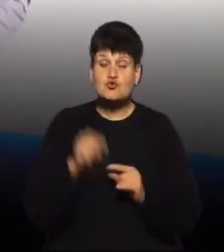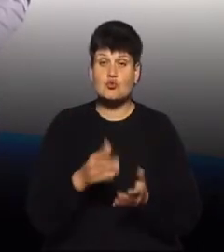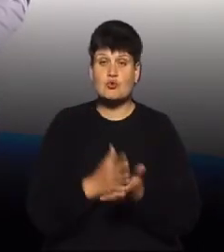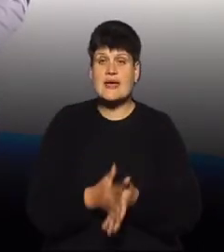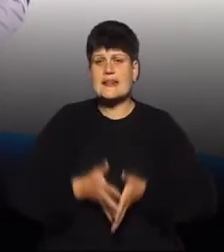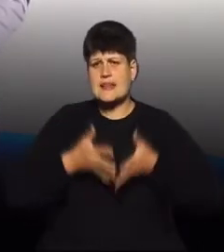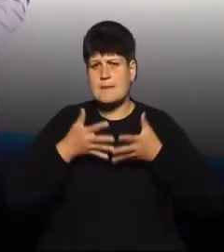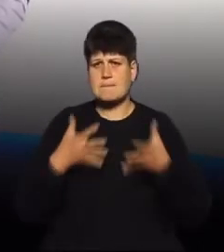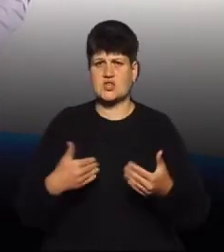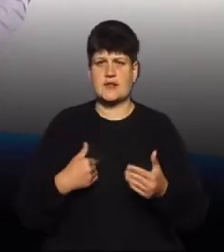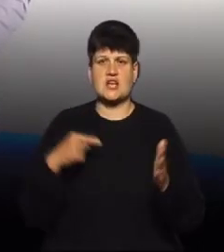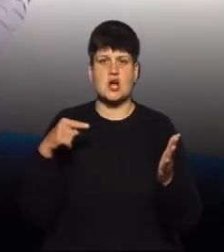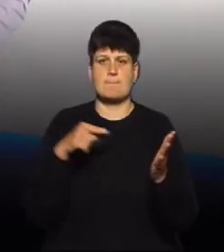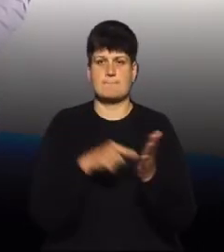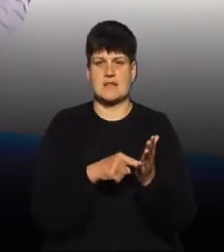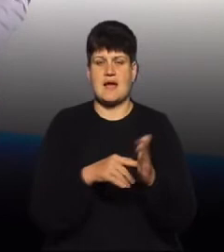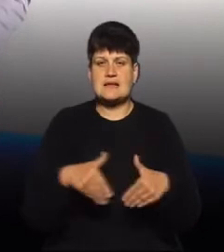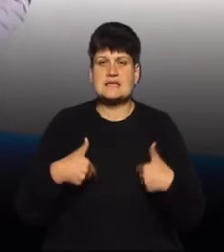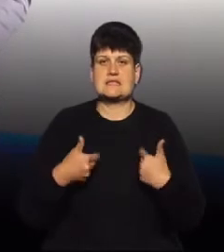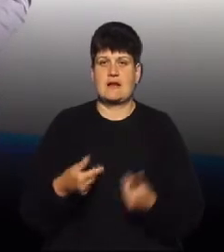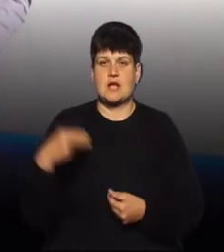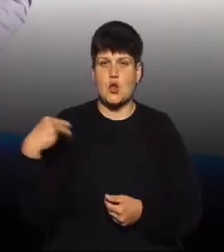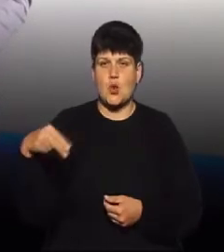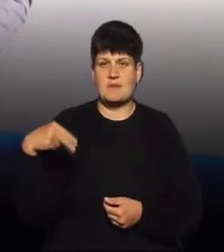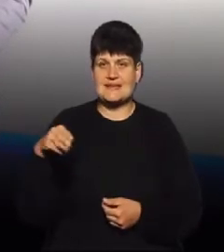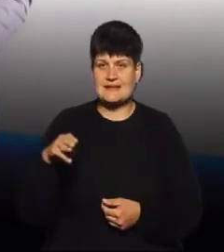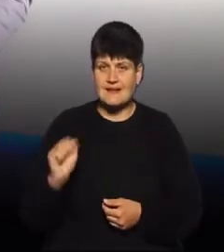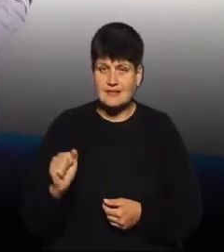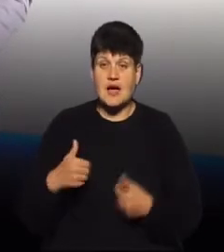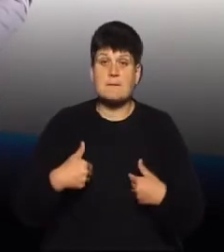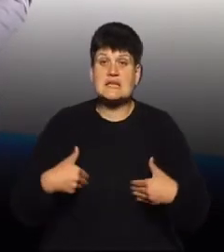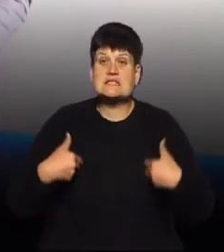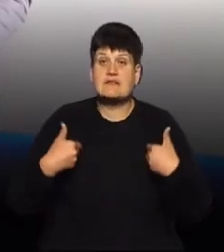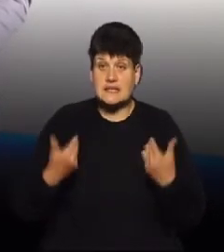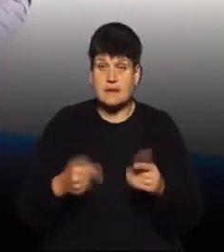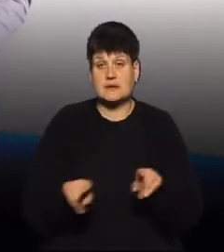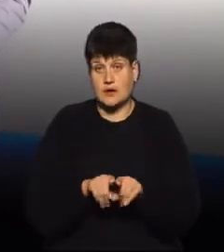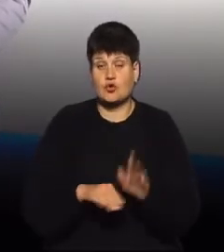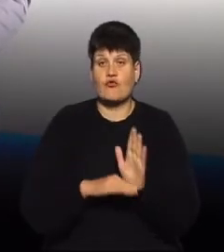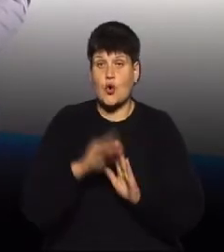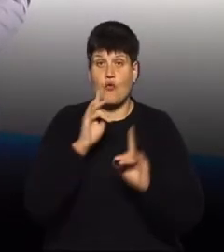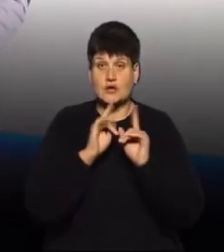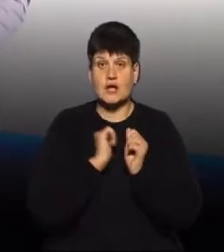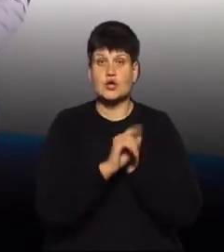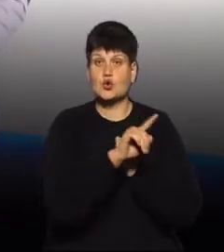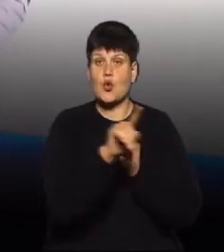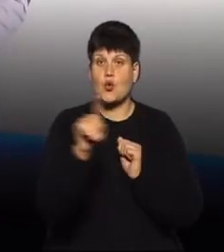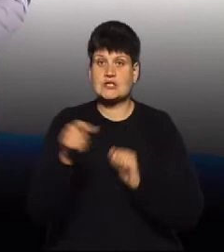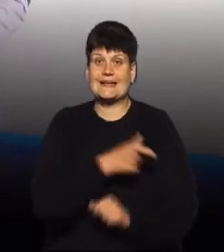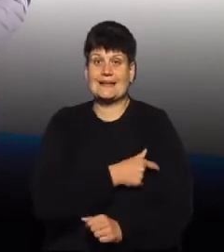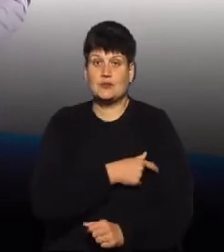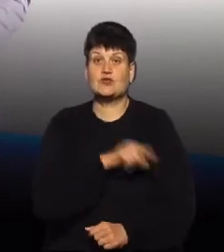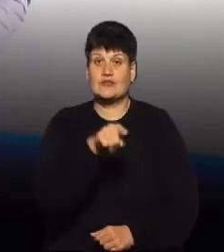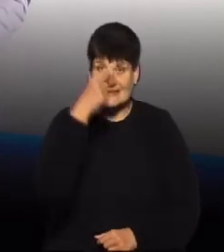мета, звернення до президента, але ми звертаємося і до Верховної Ради, і до кожного депутата, щоб вони знали, що таке